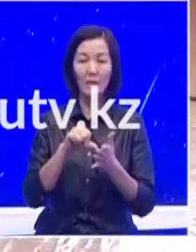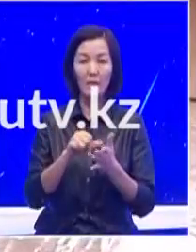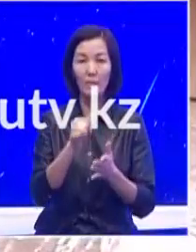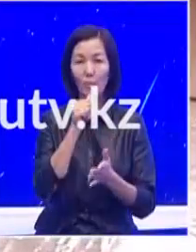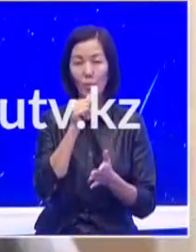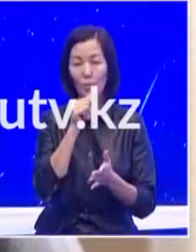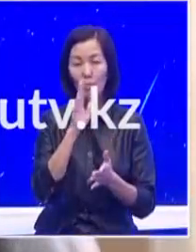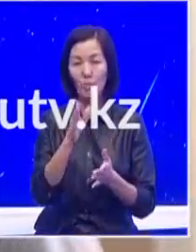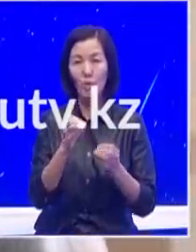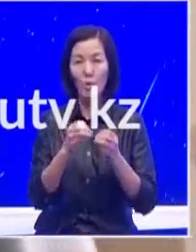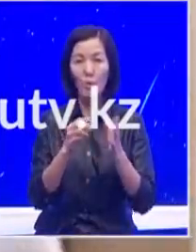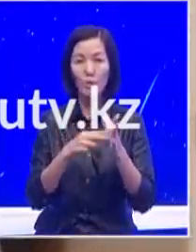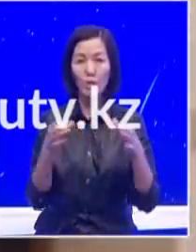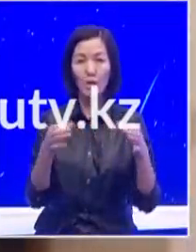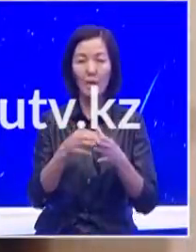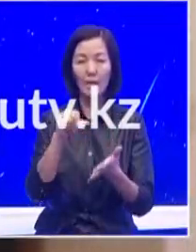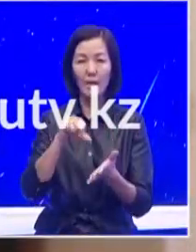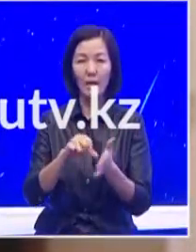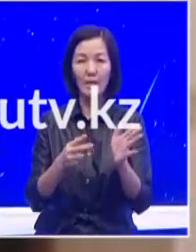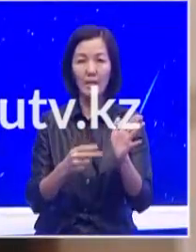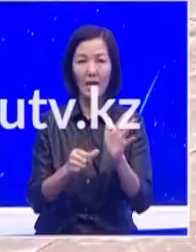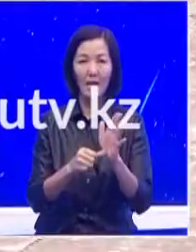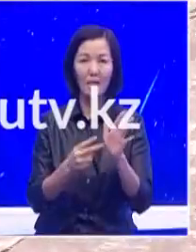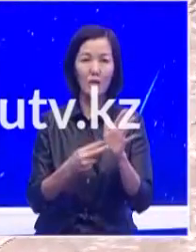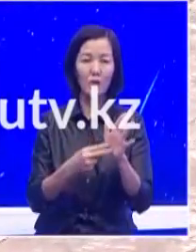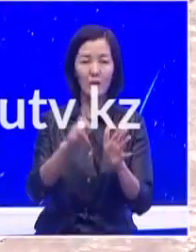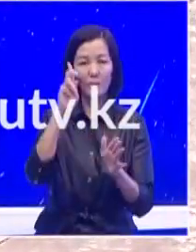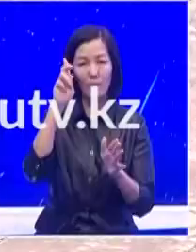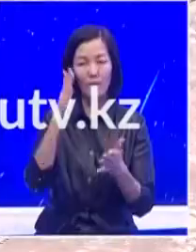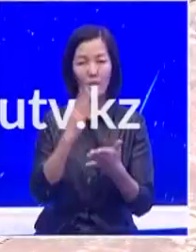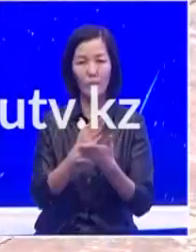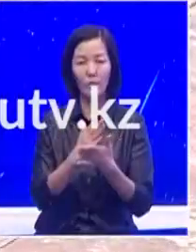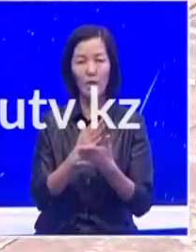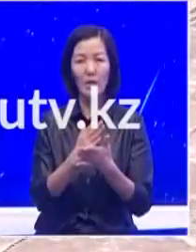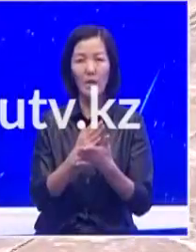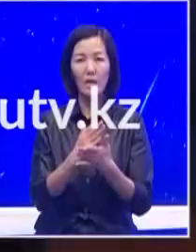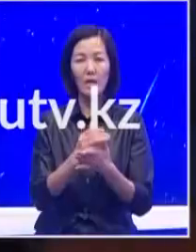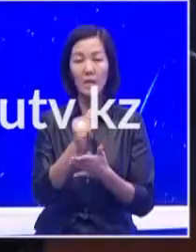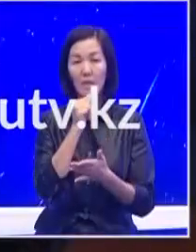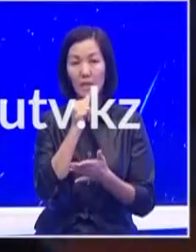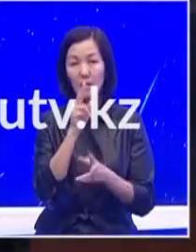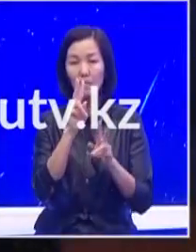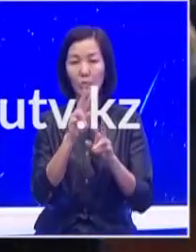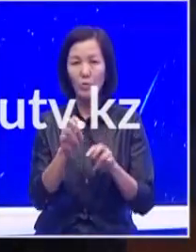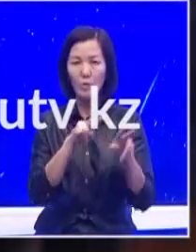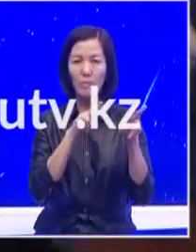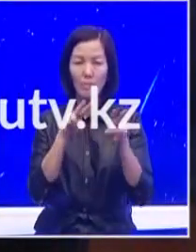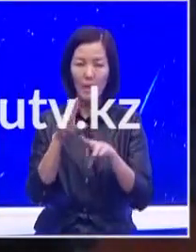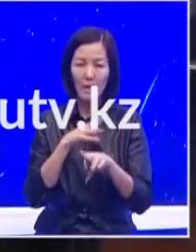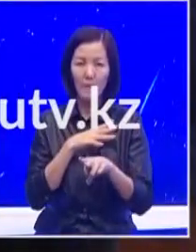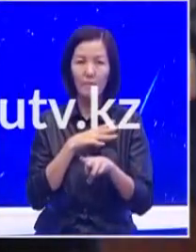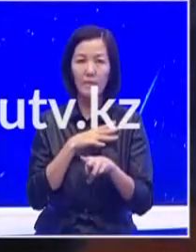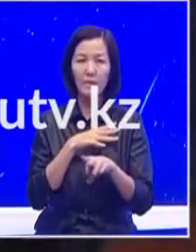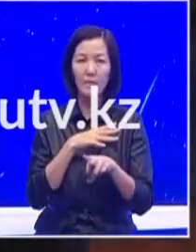келеді Қазақстан. Бір 6-7 мемлекет келеді шетелден. И балаларды тексереміз. Мұндан